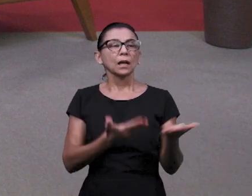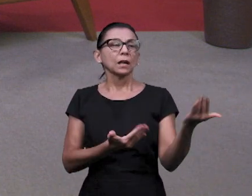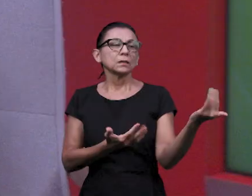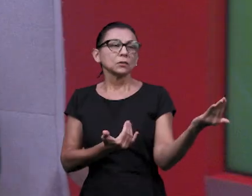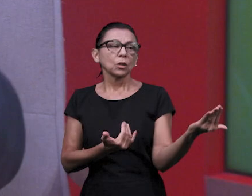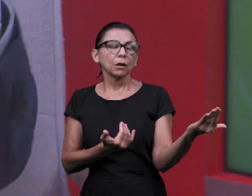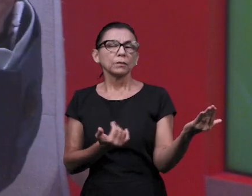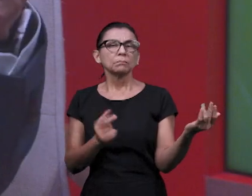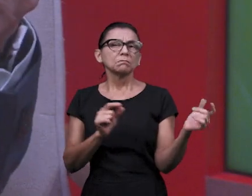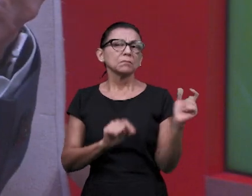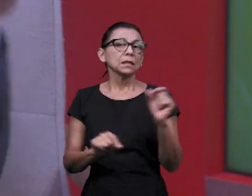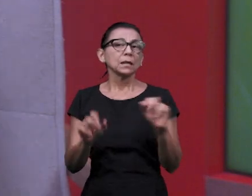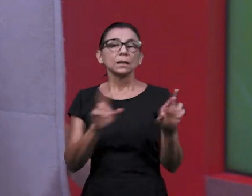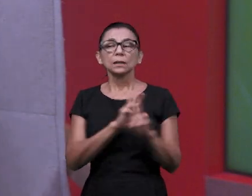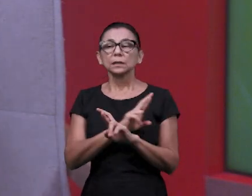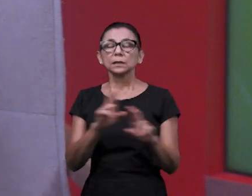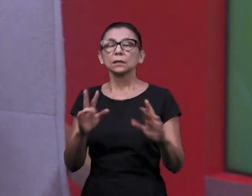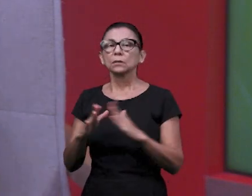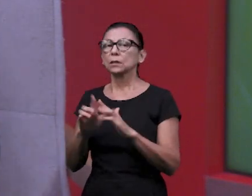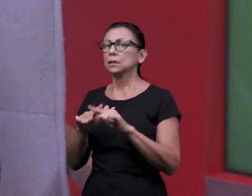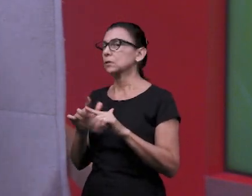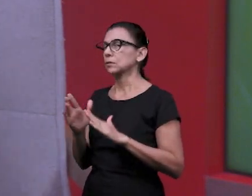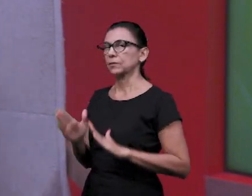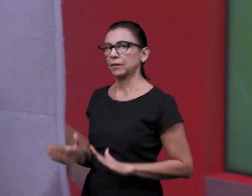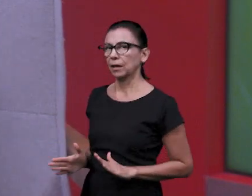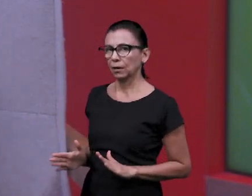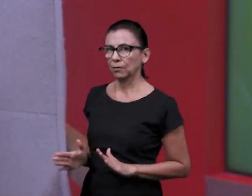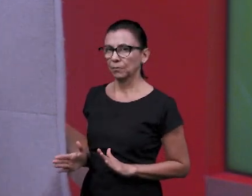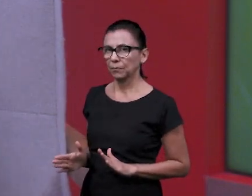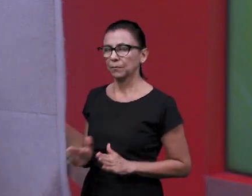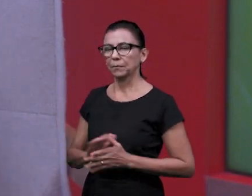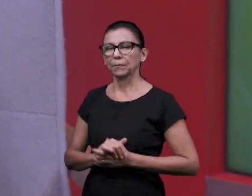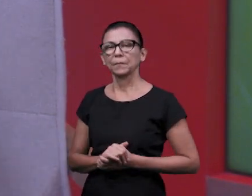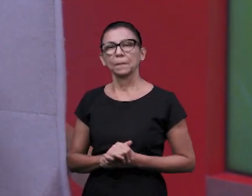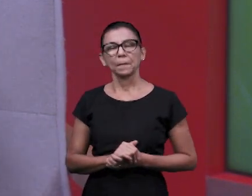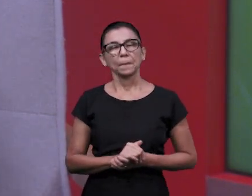cet instant, eh,